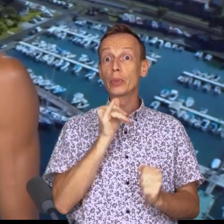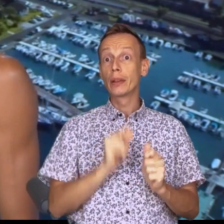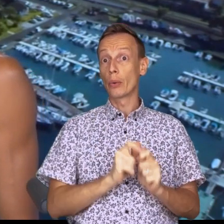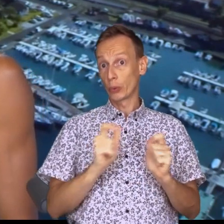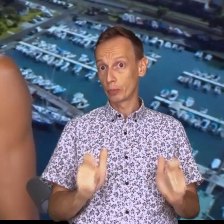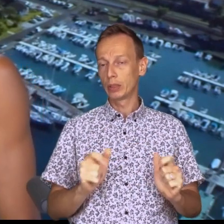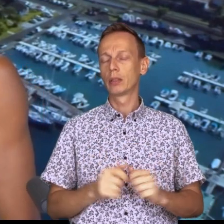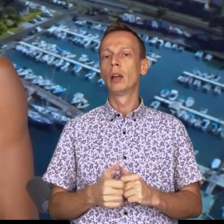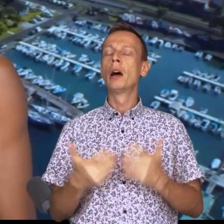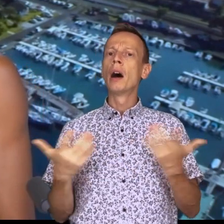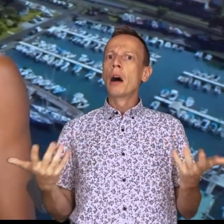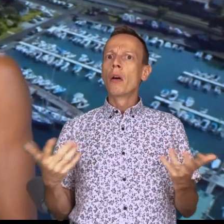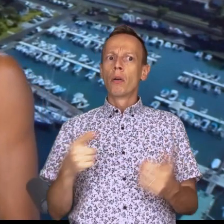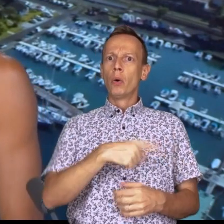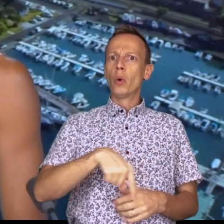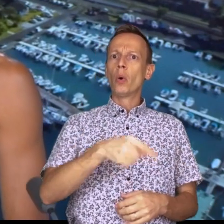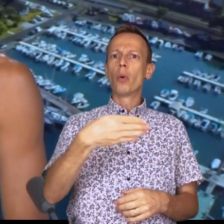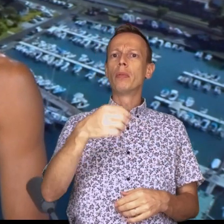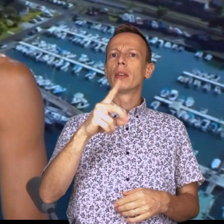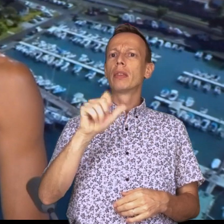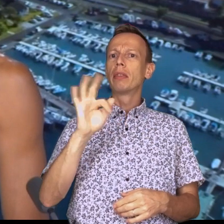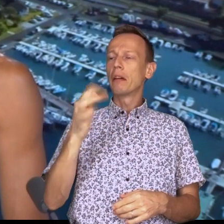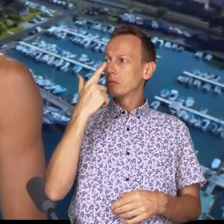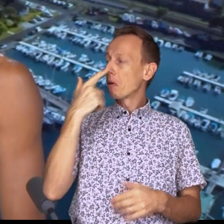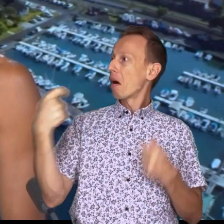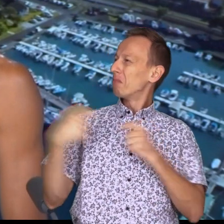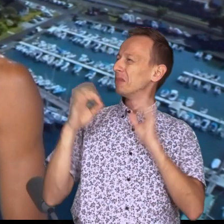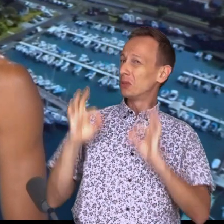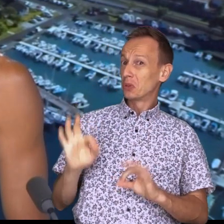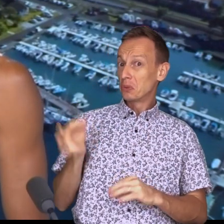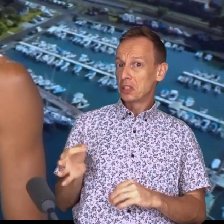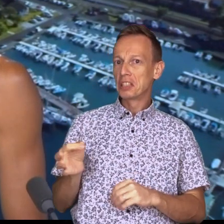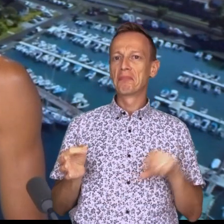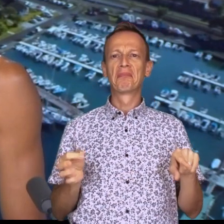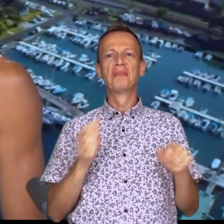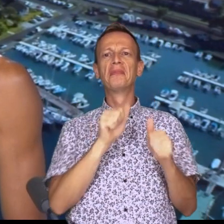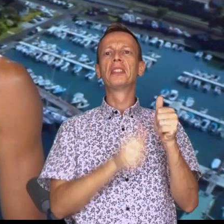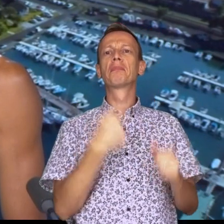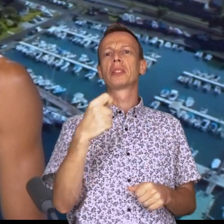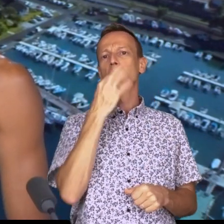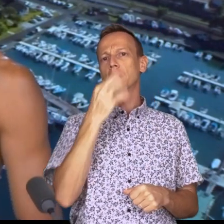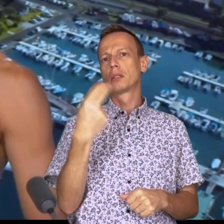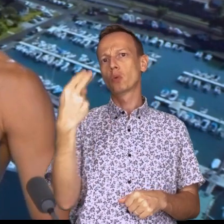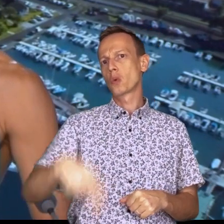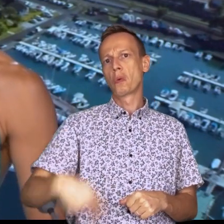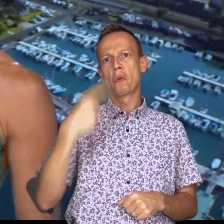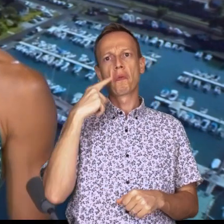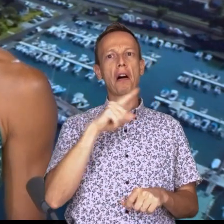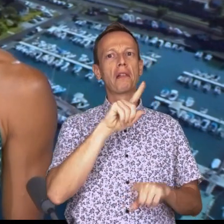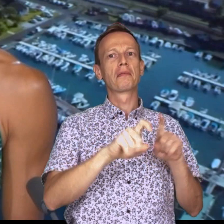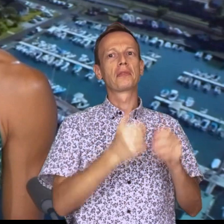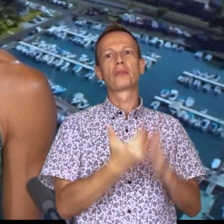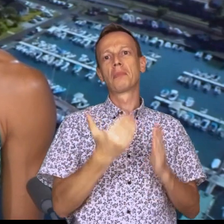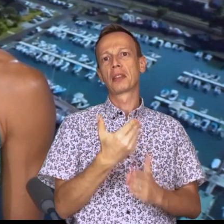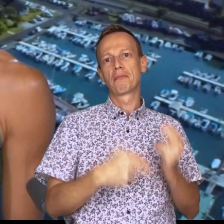dédiés surtout aux toutes petites entreprises. Alors, ces mesures répondent-elles aux attentes du MEDEF? Eh bien, pas vraiment, selon son vice-président Olivier Kressmann.